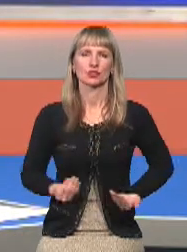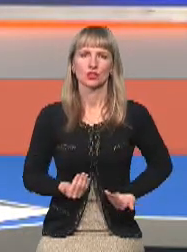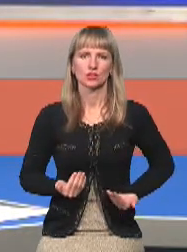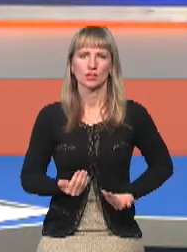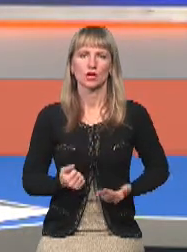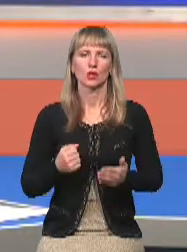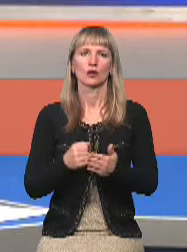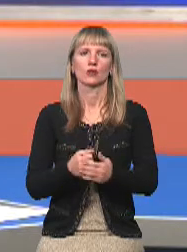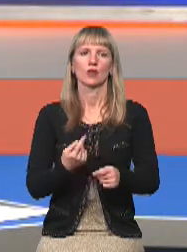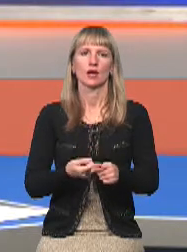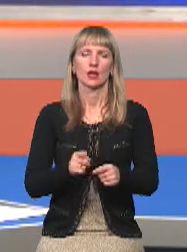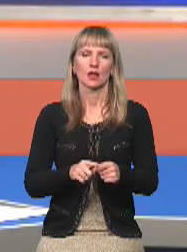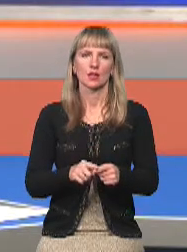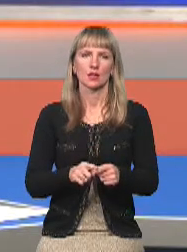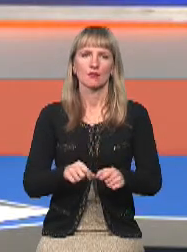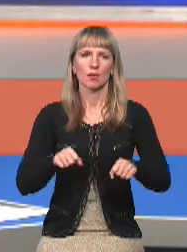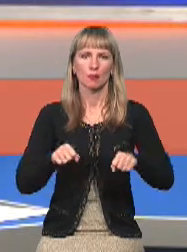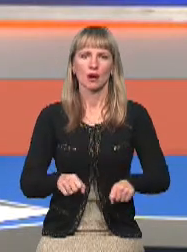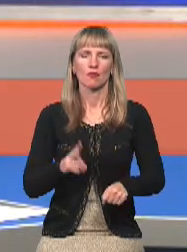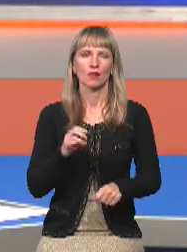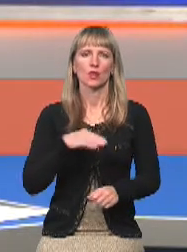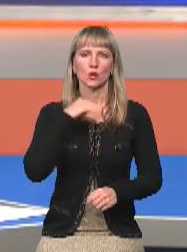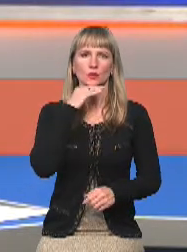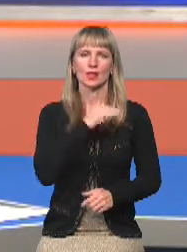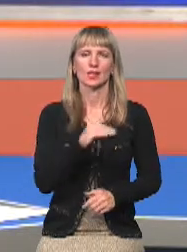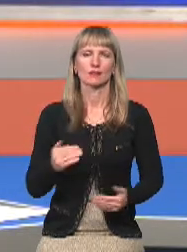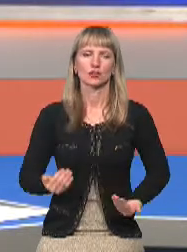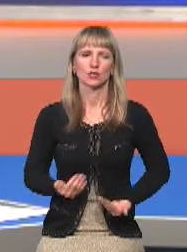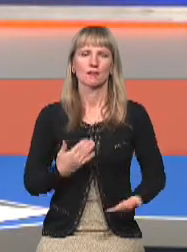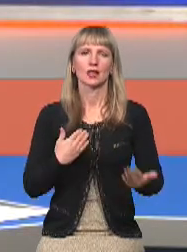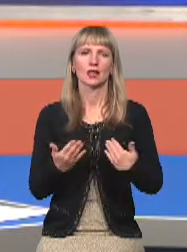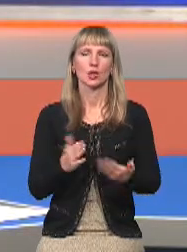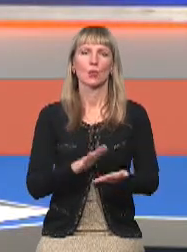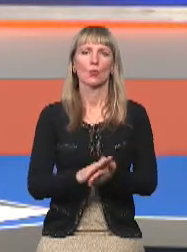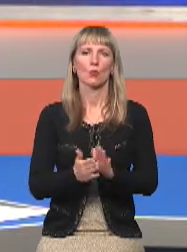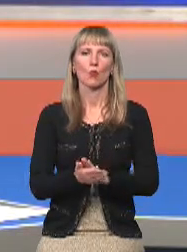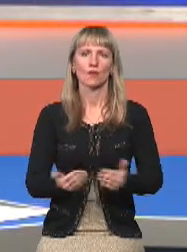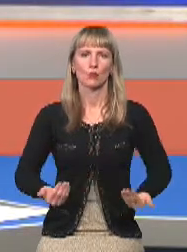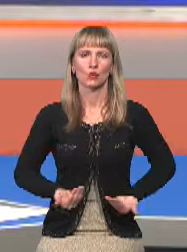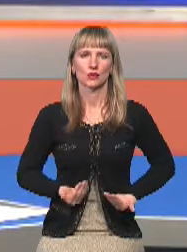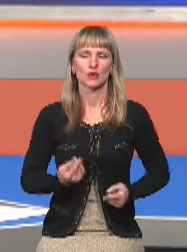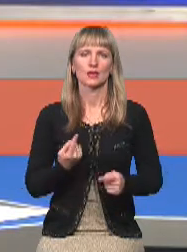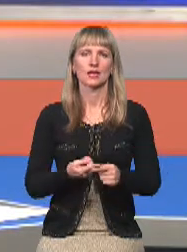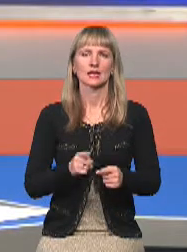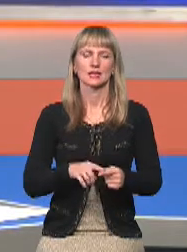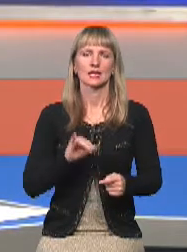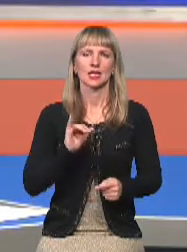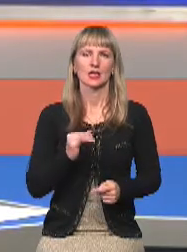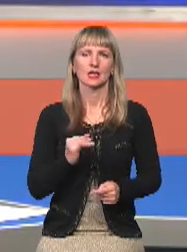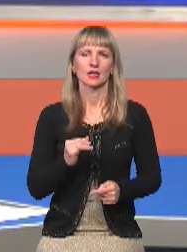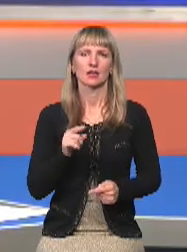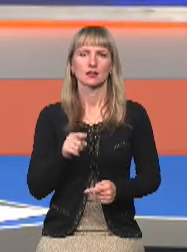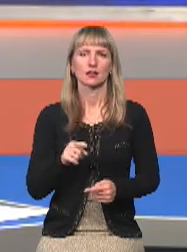власне, до цього стандарту право на достатній рівень життя відносяться якраз умови проживання. Це і